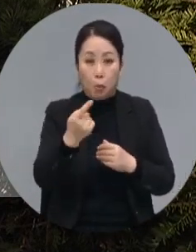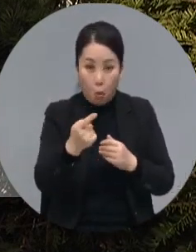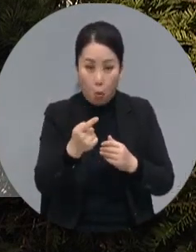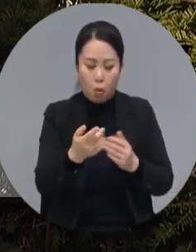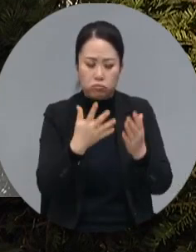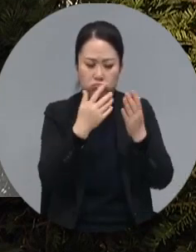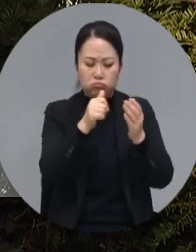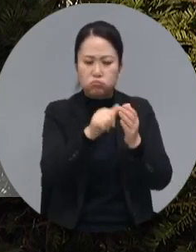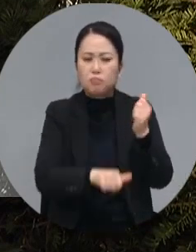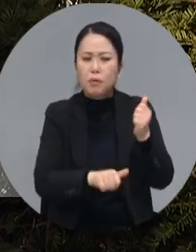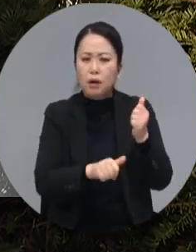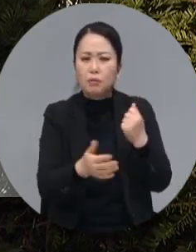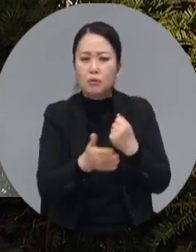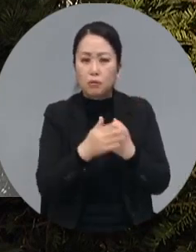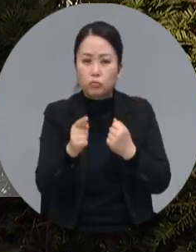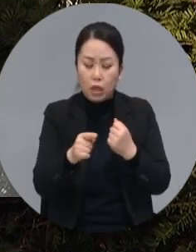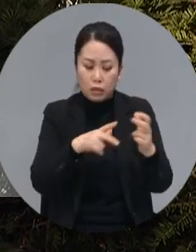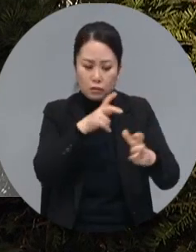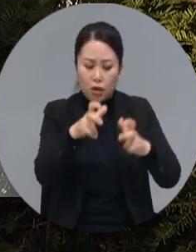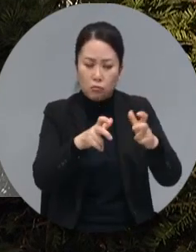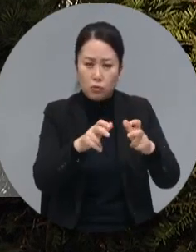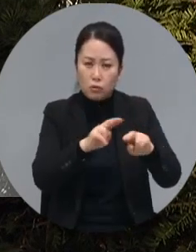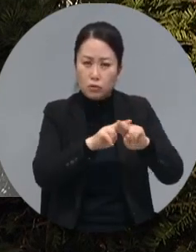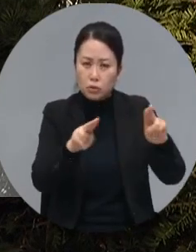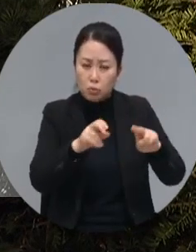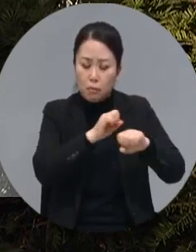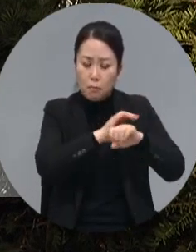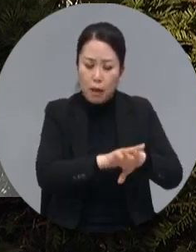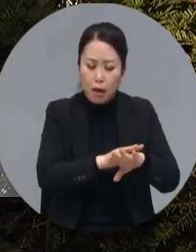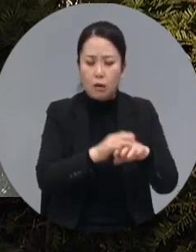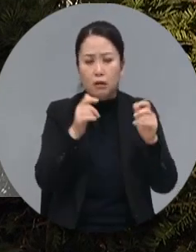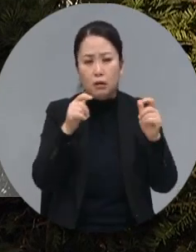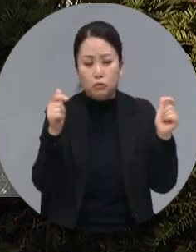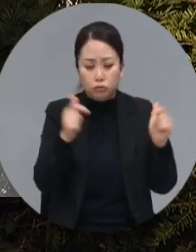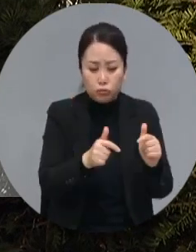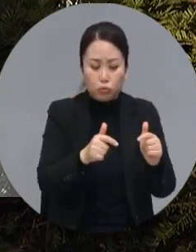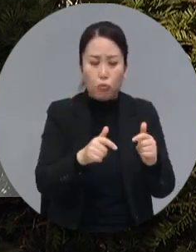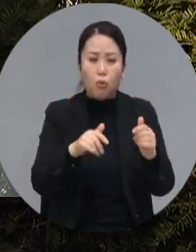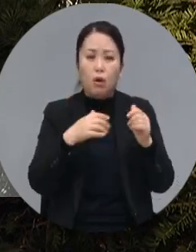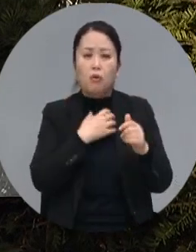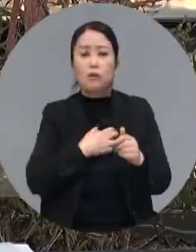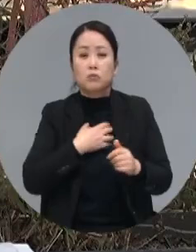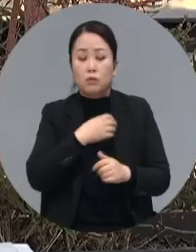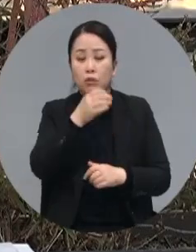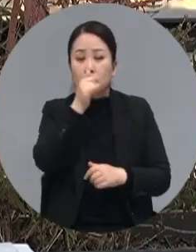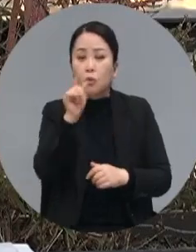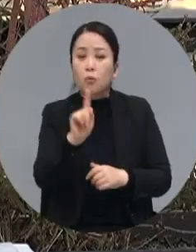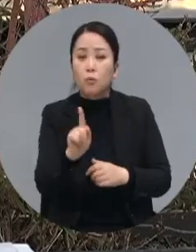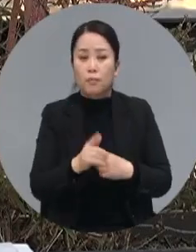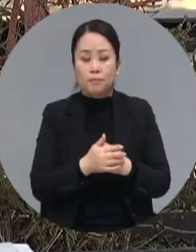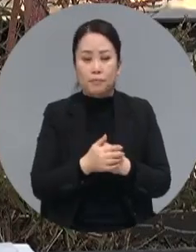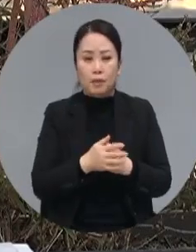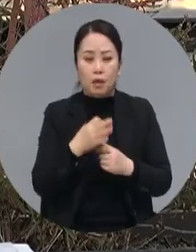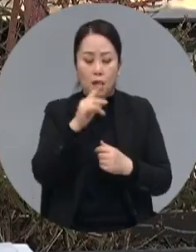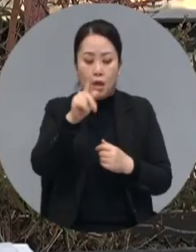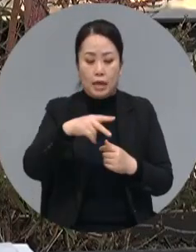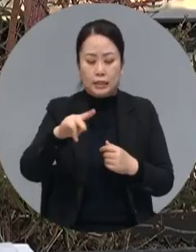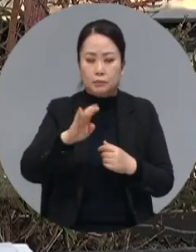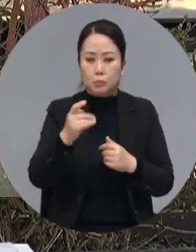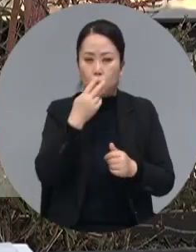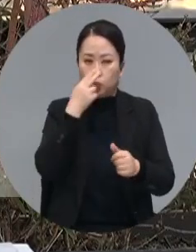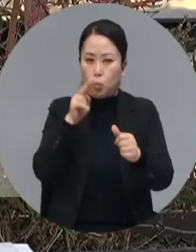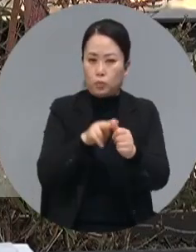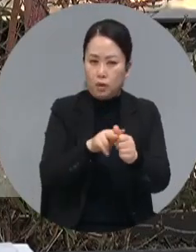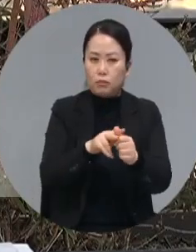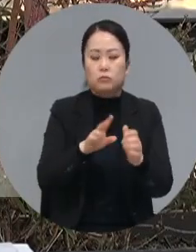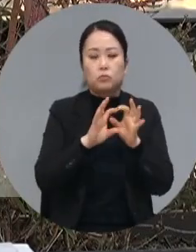사업들이 혹시나 방향이 좀 바뀌지는 않을까, 축소되지는 않을까, 이런 우려도 있습니다. 어떻습니까? 네. 엑스포 도전을 통해서